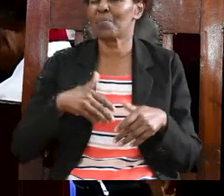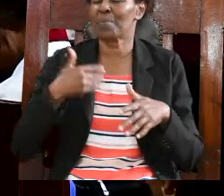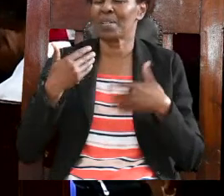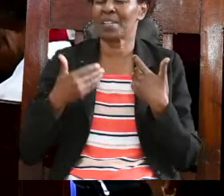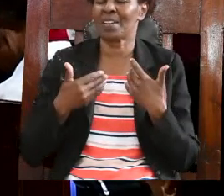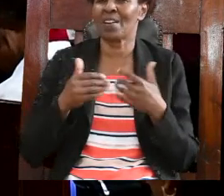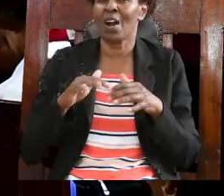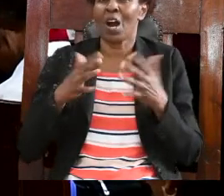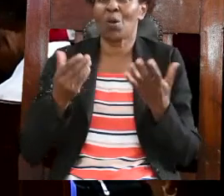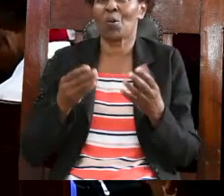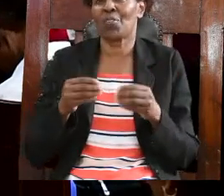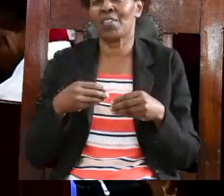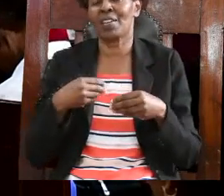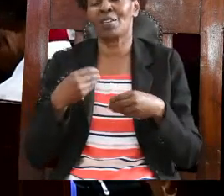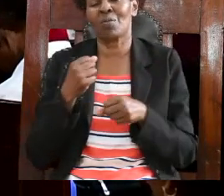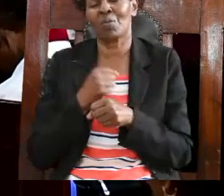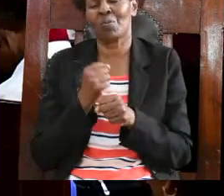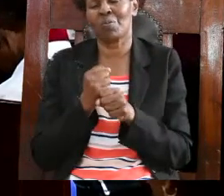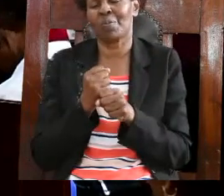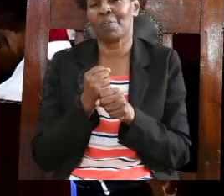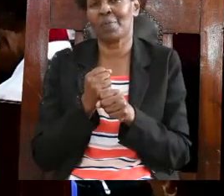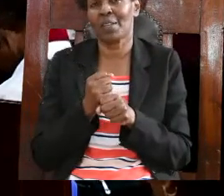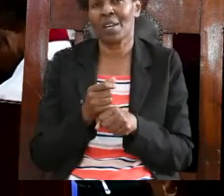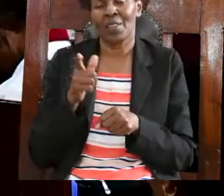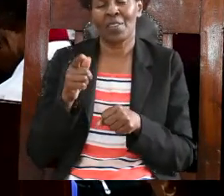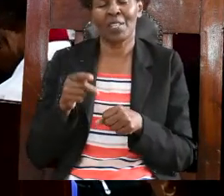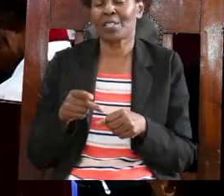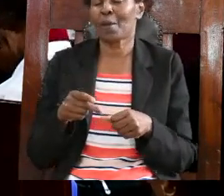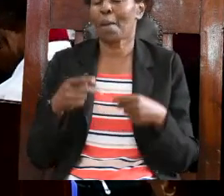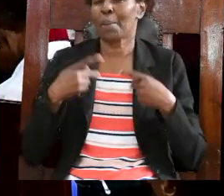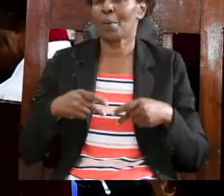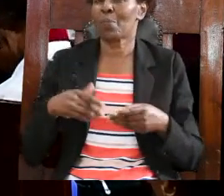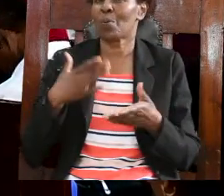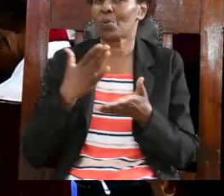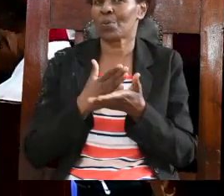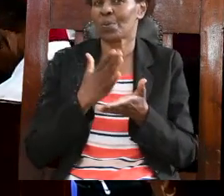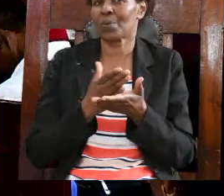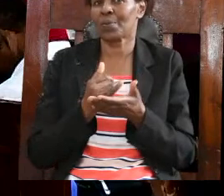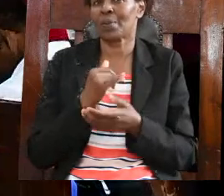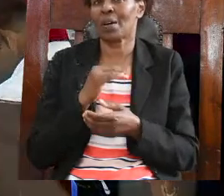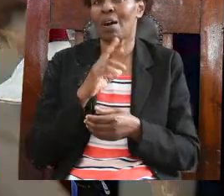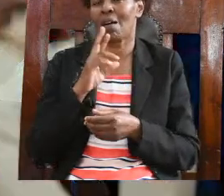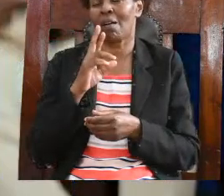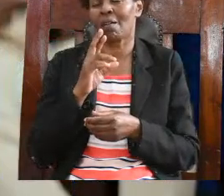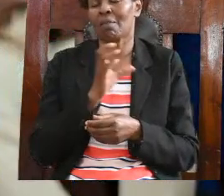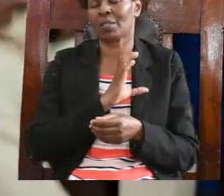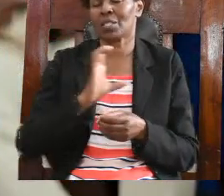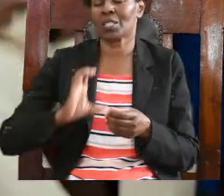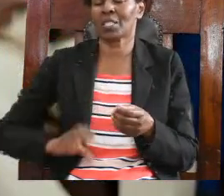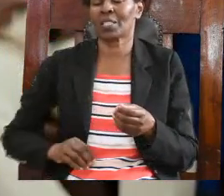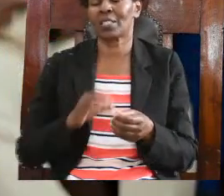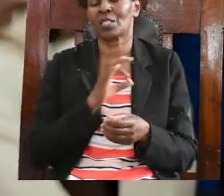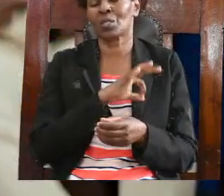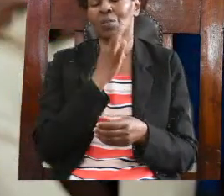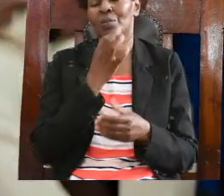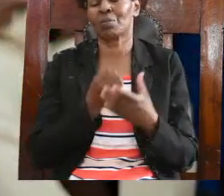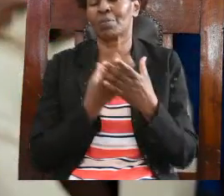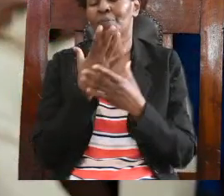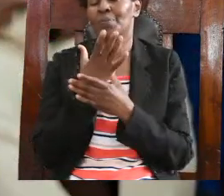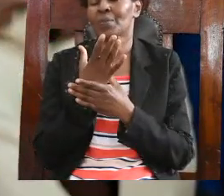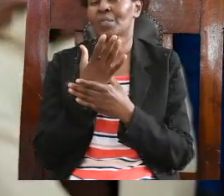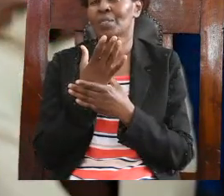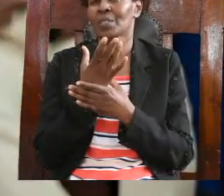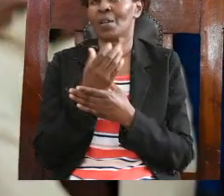wakitoa shuhuda zao, wakasema hawa kwa uhakika ni Wakristo. Maturity builds standing